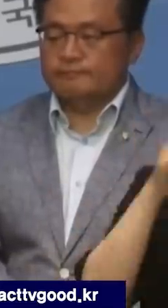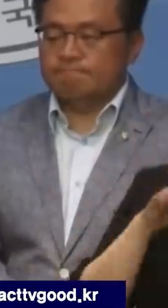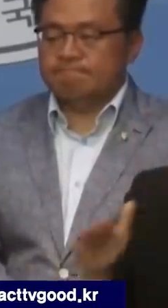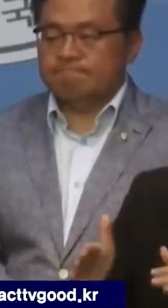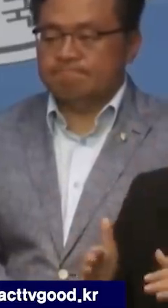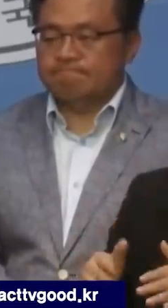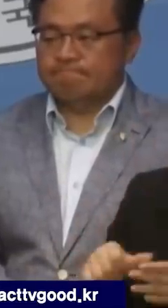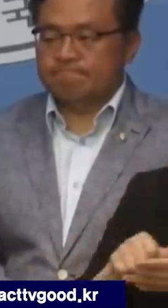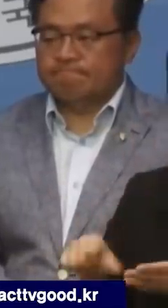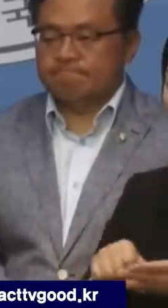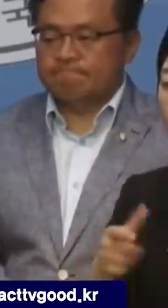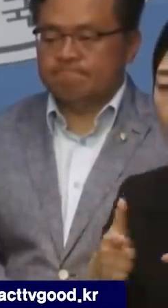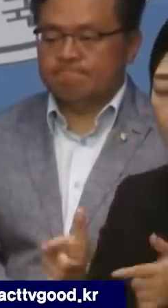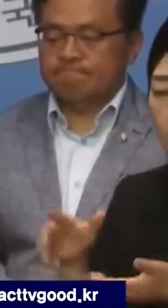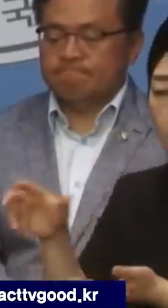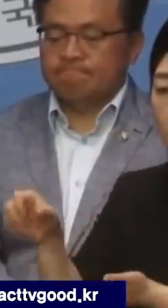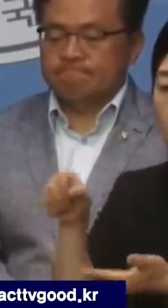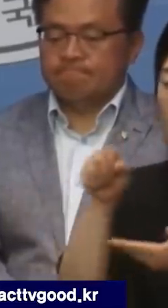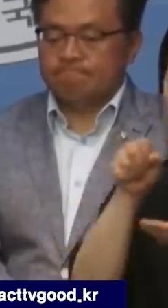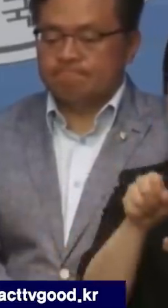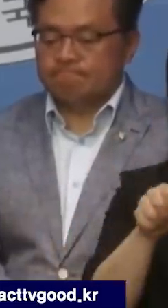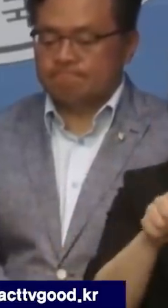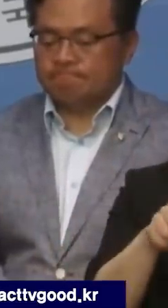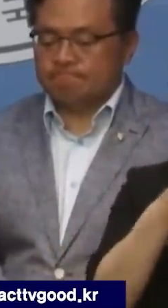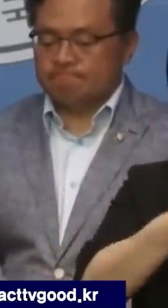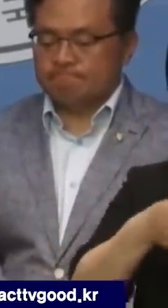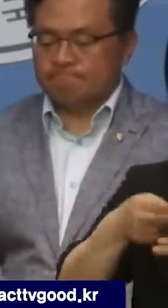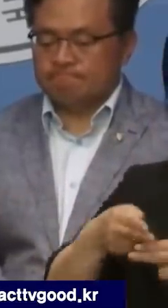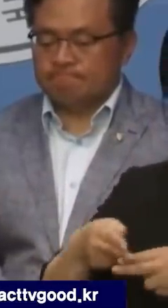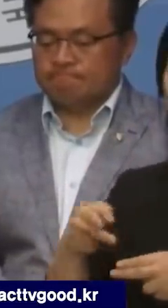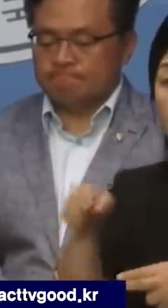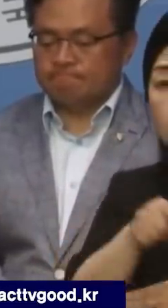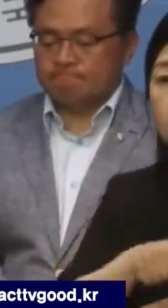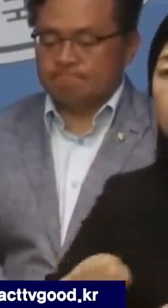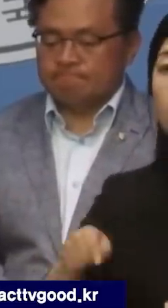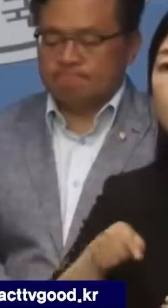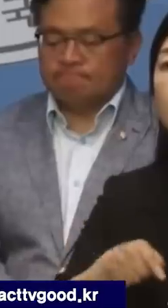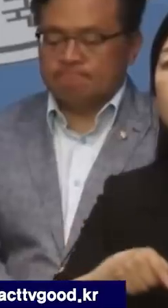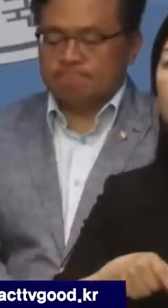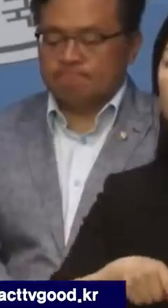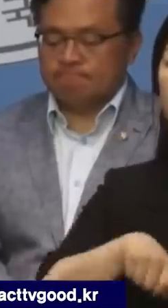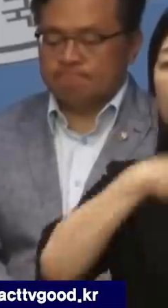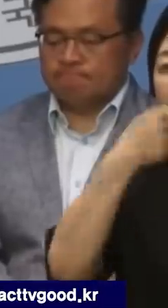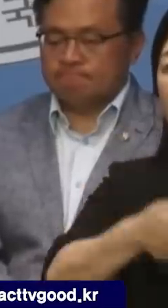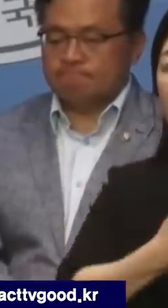해산물을 식탁에 올리지 않고는 밥상을 차릴 수가 없습니다.